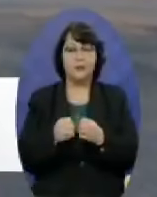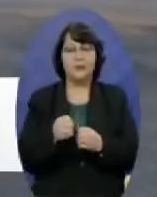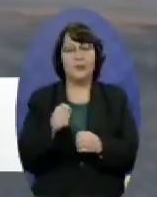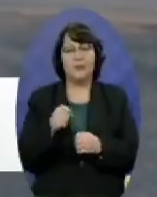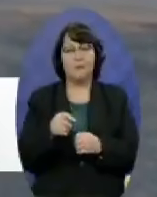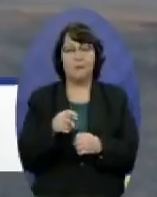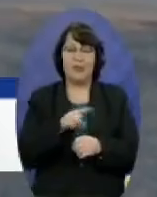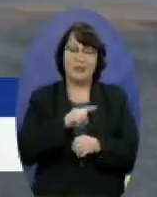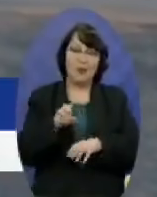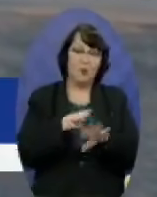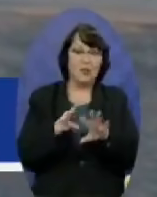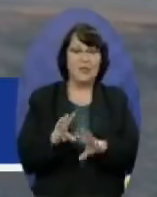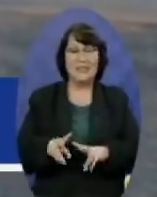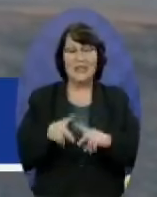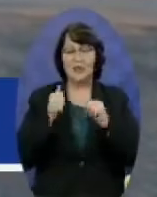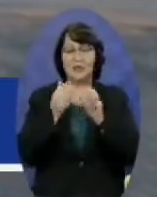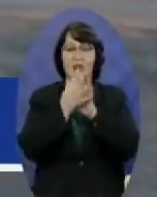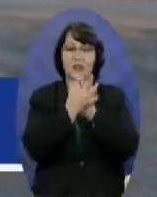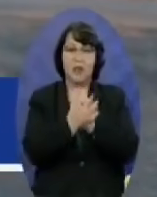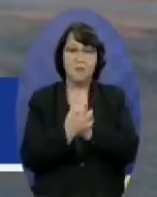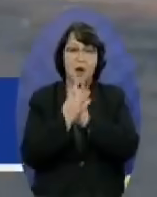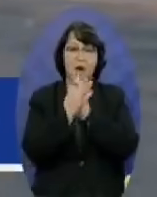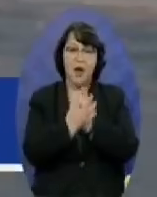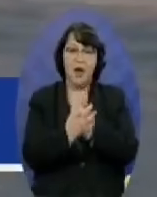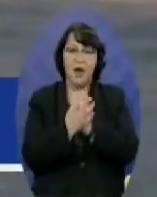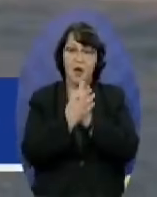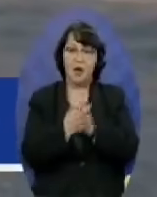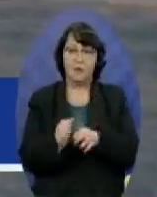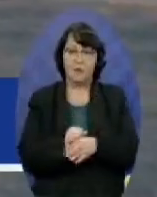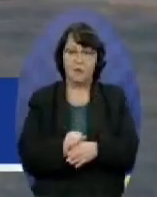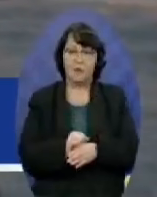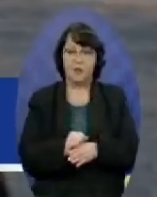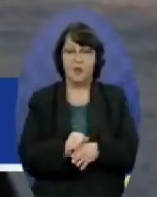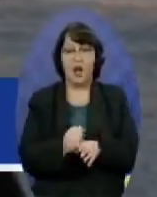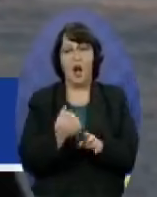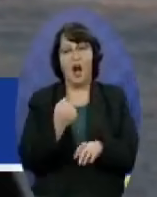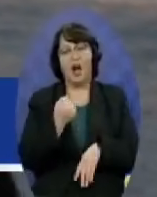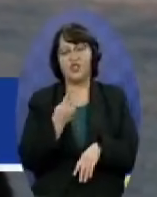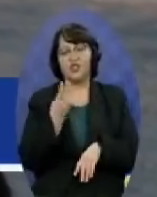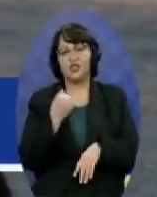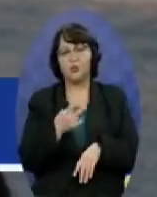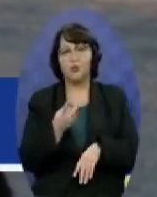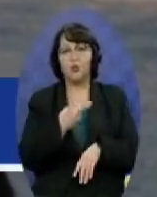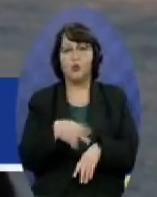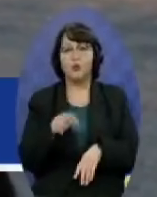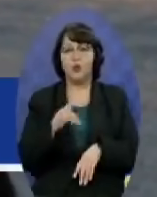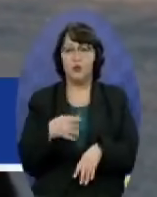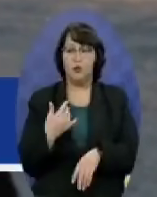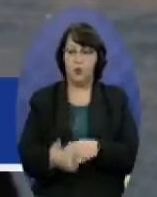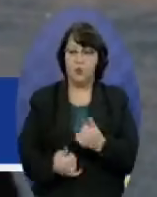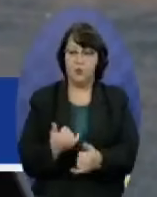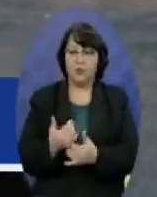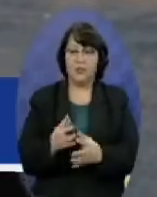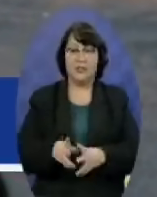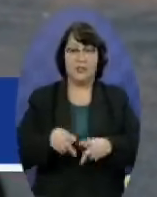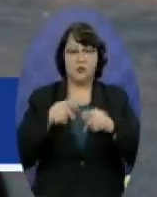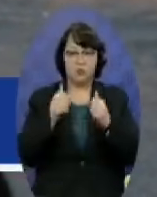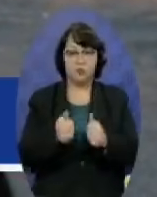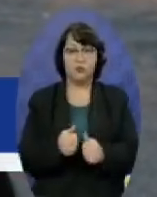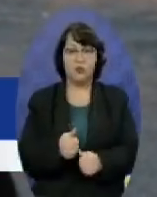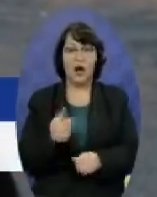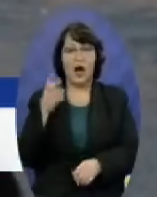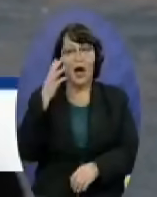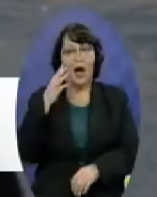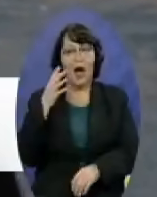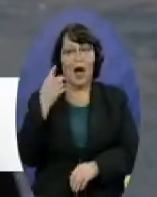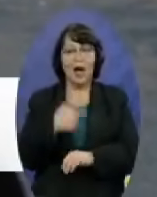ер нь энэ тэмээнд ирэхэд ус ойж байгаа хүмүүс ч бас мэлээ. Тэмээний ашиг шим үйлдвэр усаа сайжруулах, тэр дундаа гэж гадаас усыг хэрч